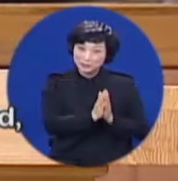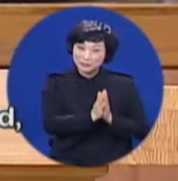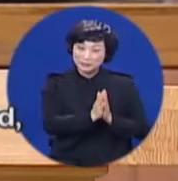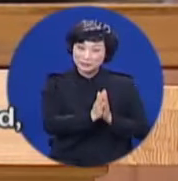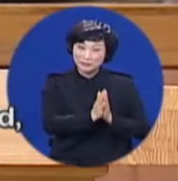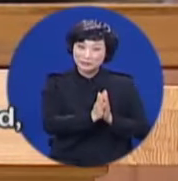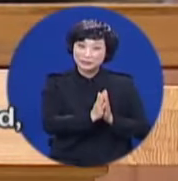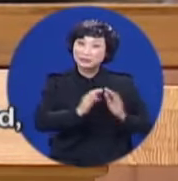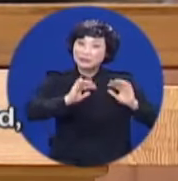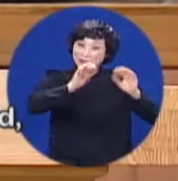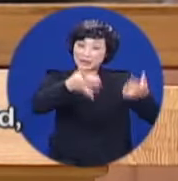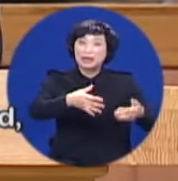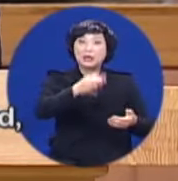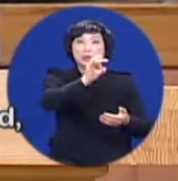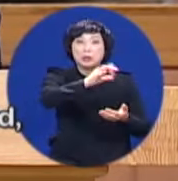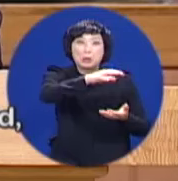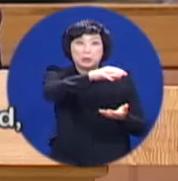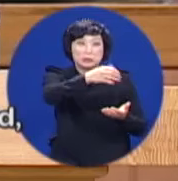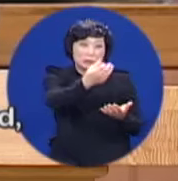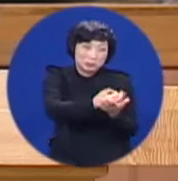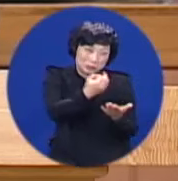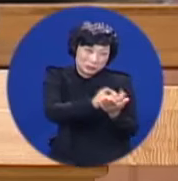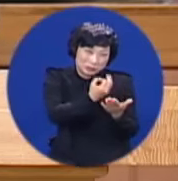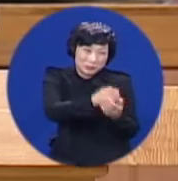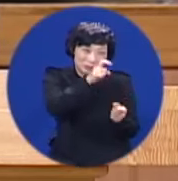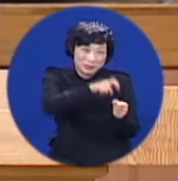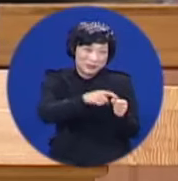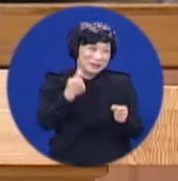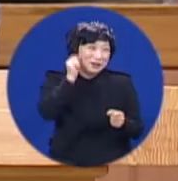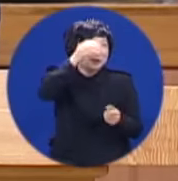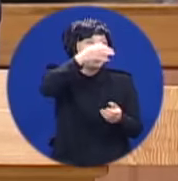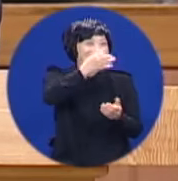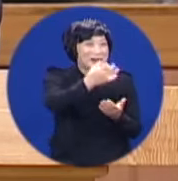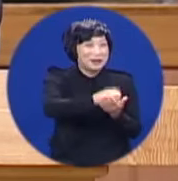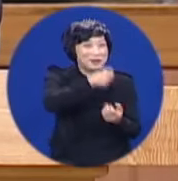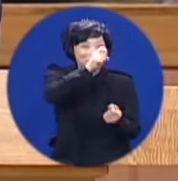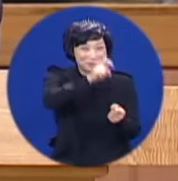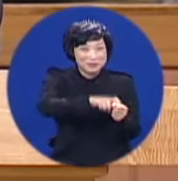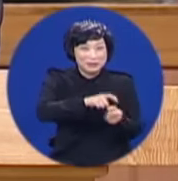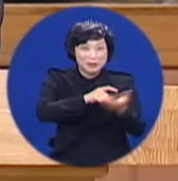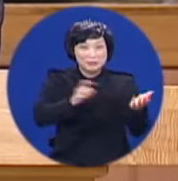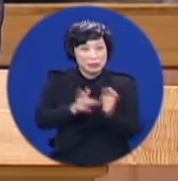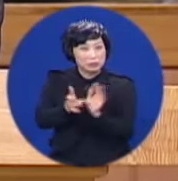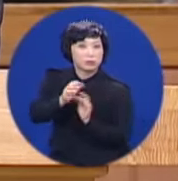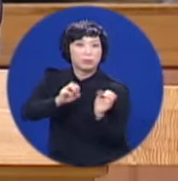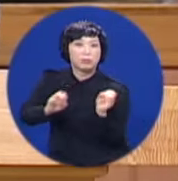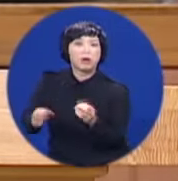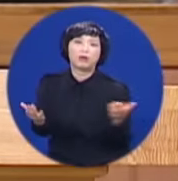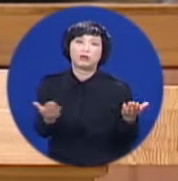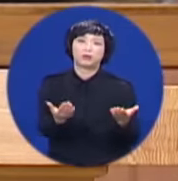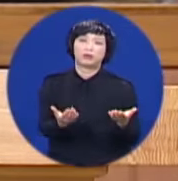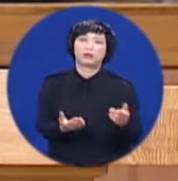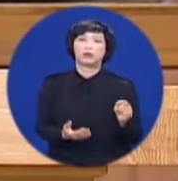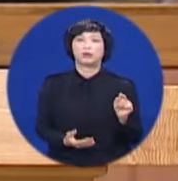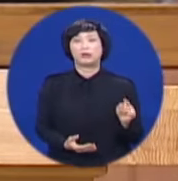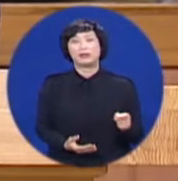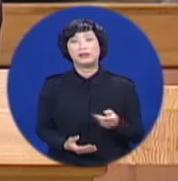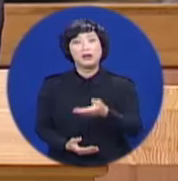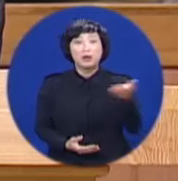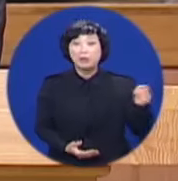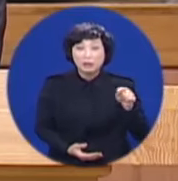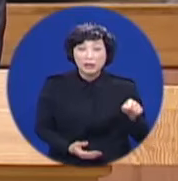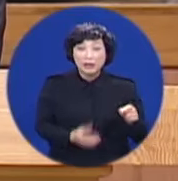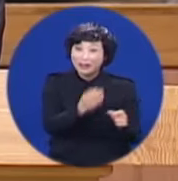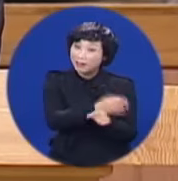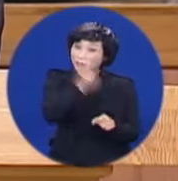천하만국 돈 움켜쥐고 영광을 얻기 위해서 예수를 버리는 거예요. 이게